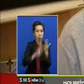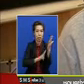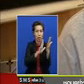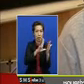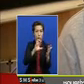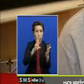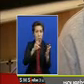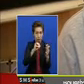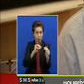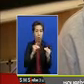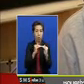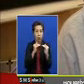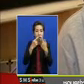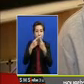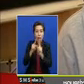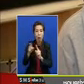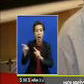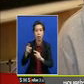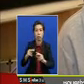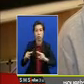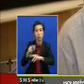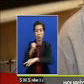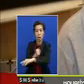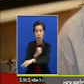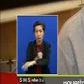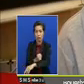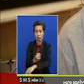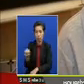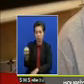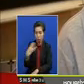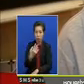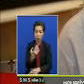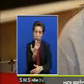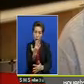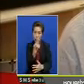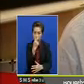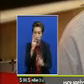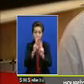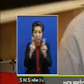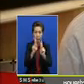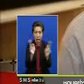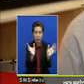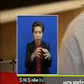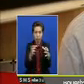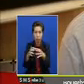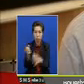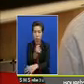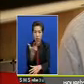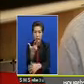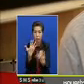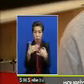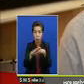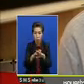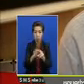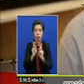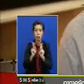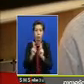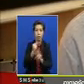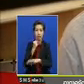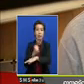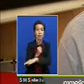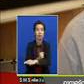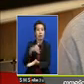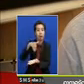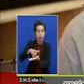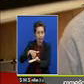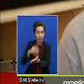องก็มีเหตุผลว่าหนึ่งจะต้องขึ้นอยู่กับคณะกรรมการไตรภาคีใช่ไหมคะแล้วก็คณะกรรมการค่าจ้างกลางจะเอาผ